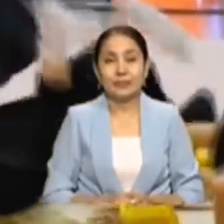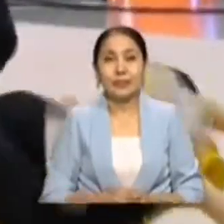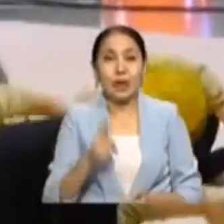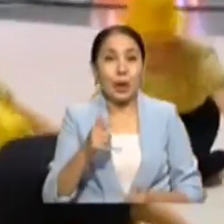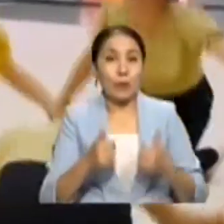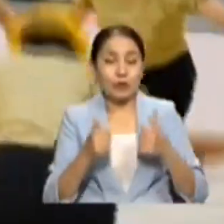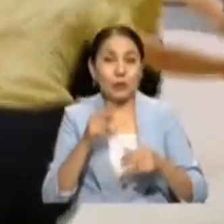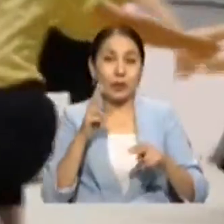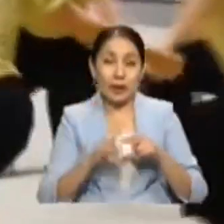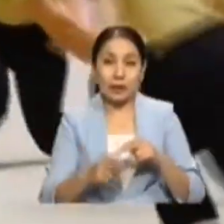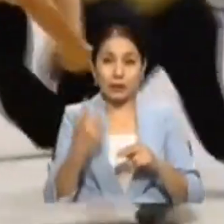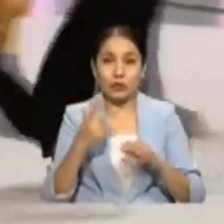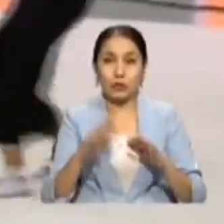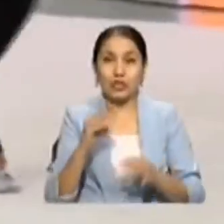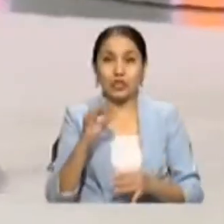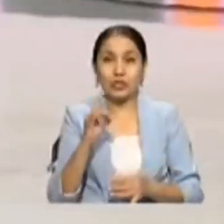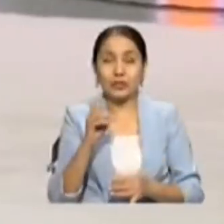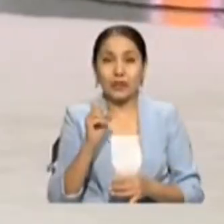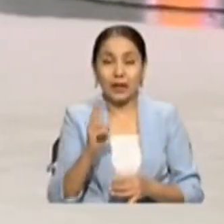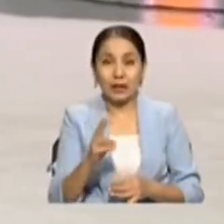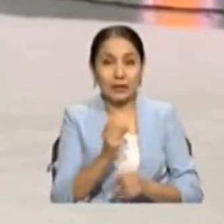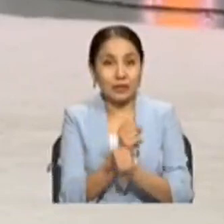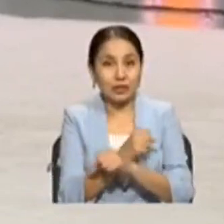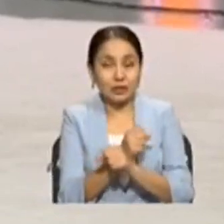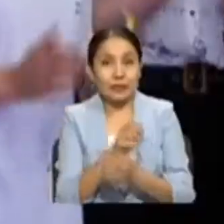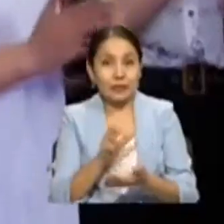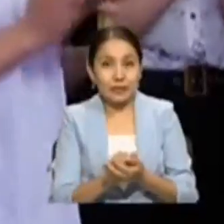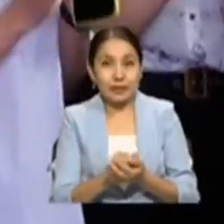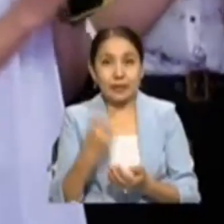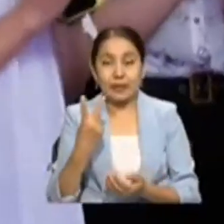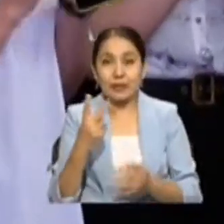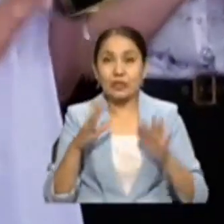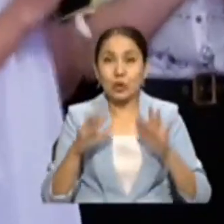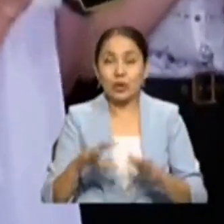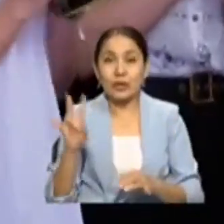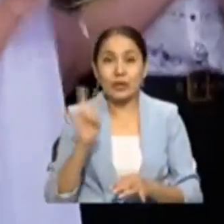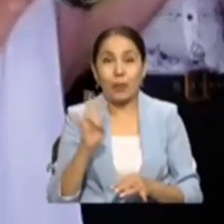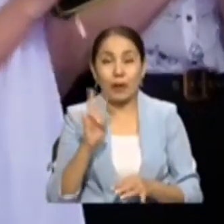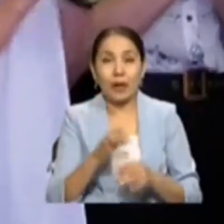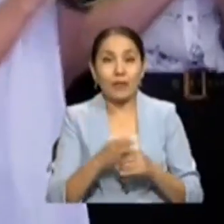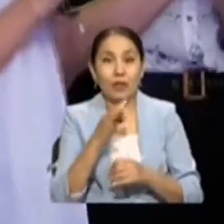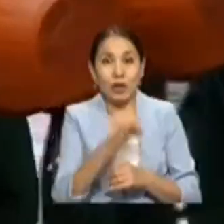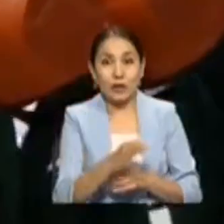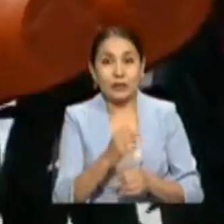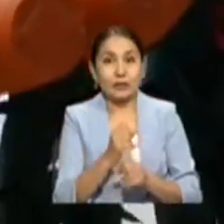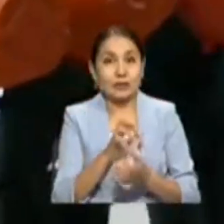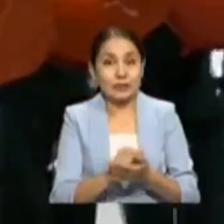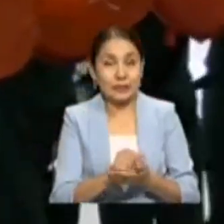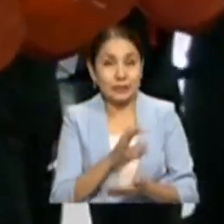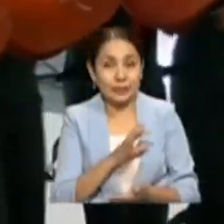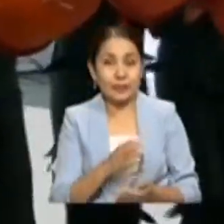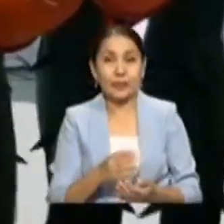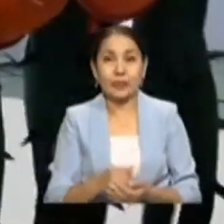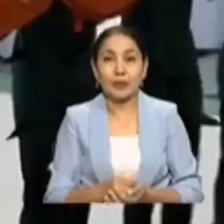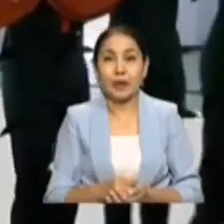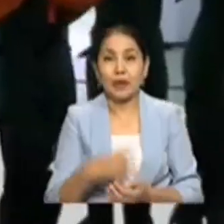Musobaqa yakunlariga ko'ra 3-chi o'rin Jizzax viloyati Zilol mahallasiga nasib etdi. 2-chi o'rinni Namangan viloyatining Ozod mahallasi qo'lga kiritgan